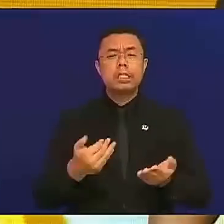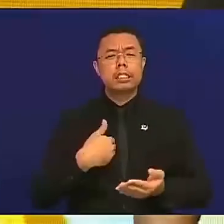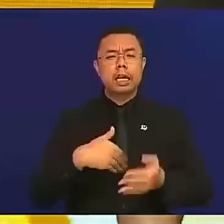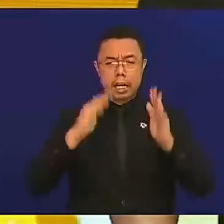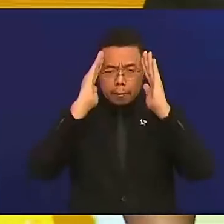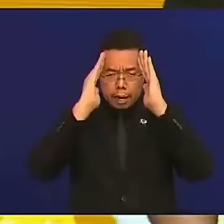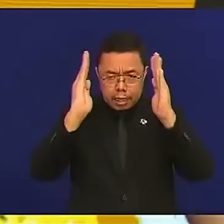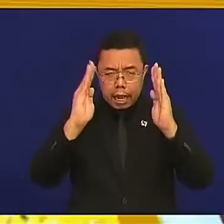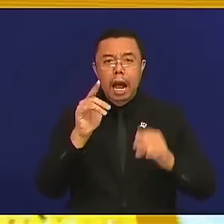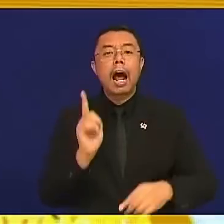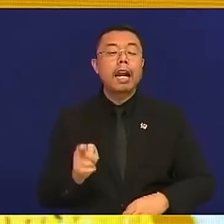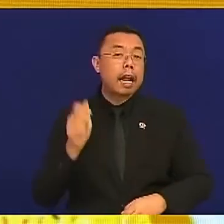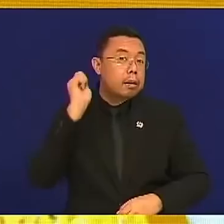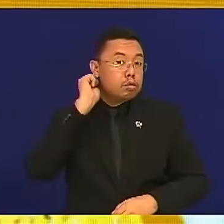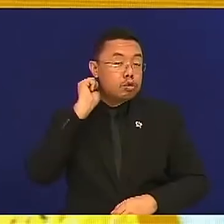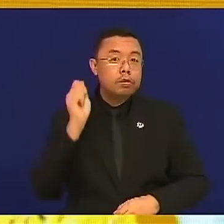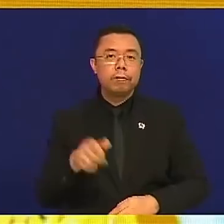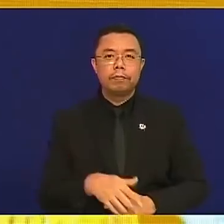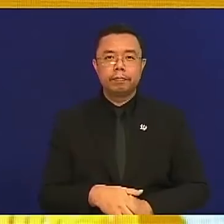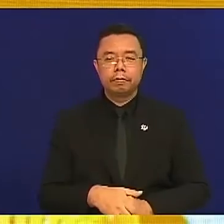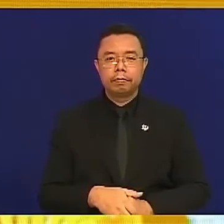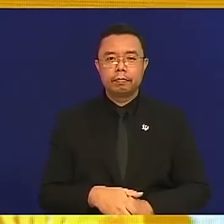saya perhatikan ada seorang ibu